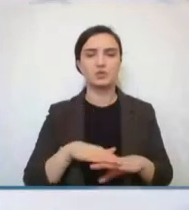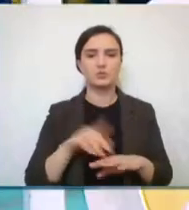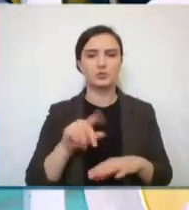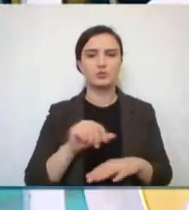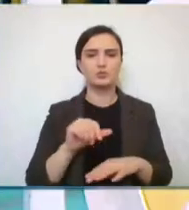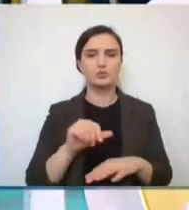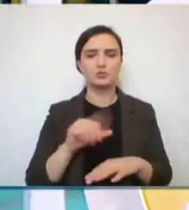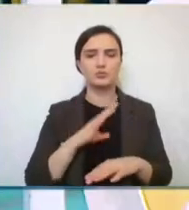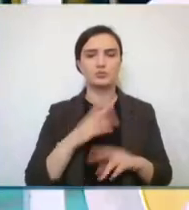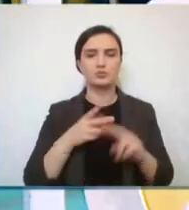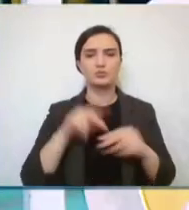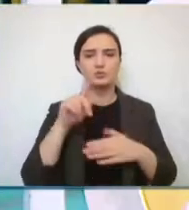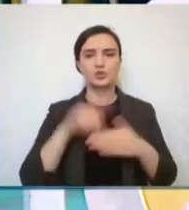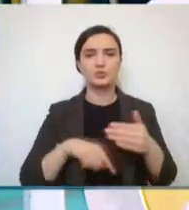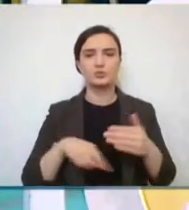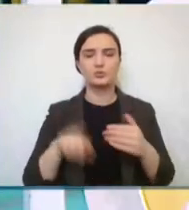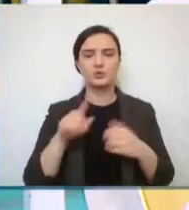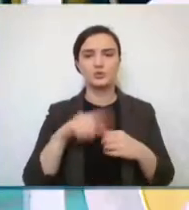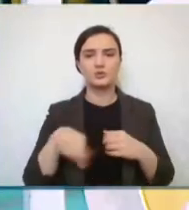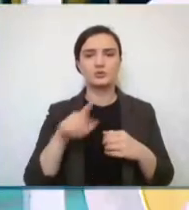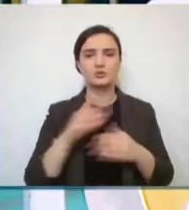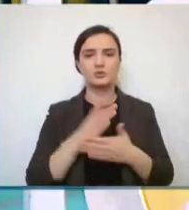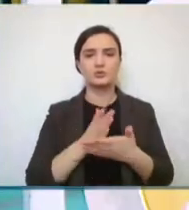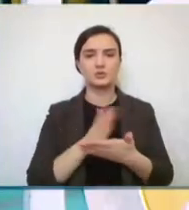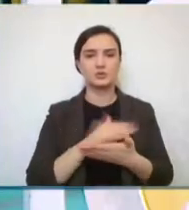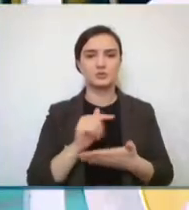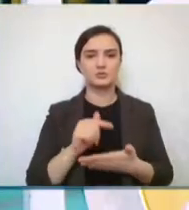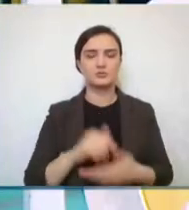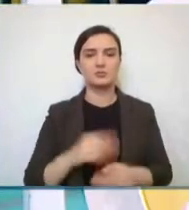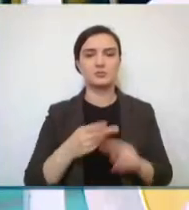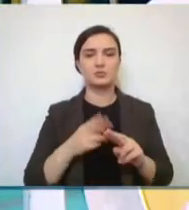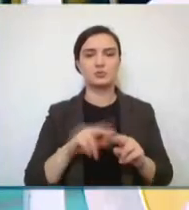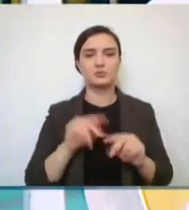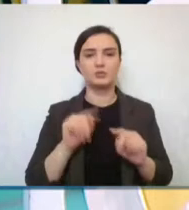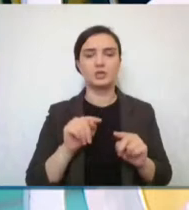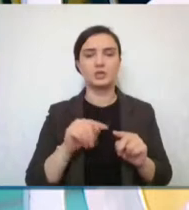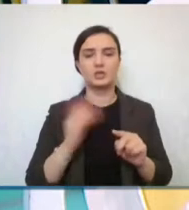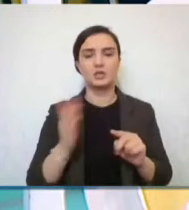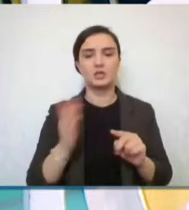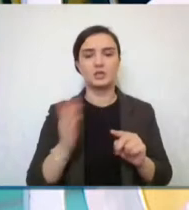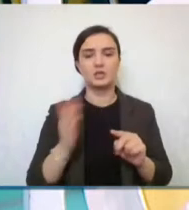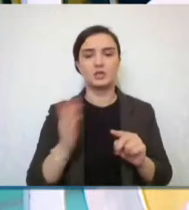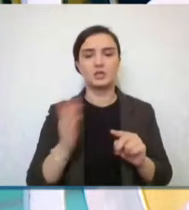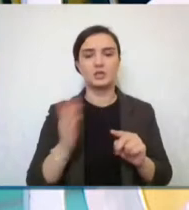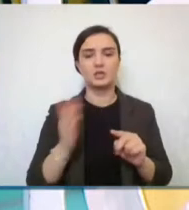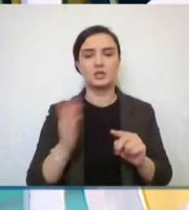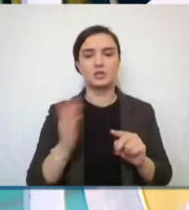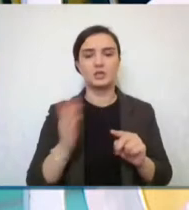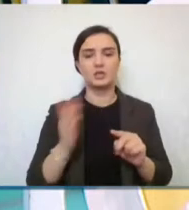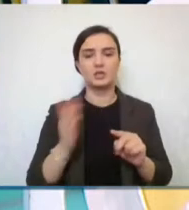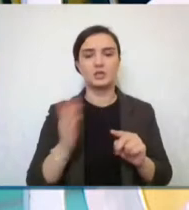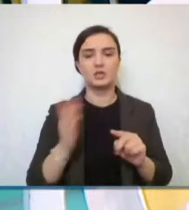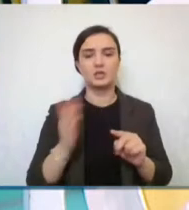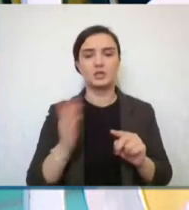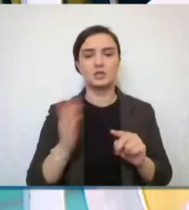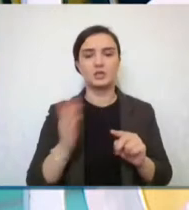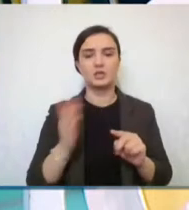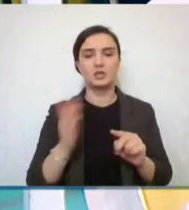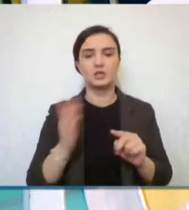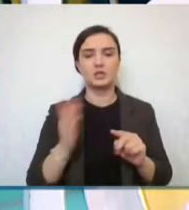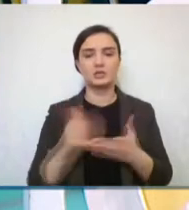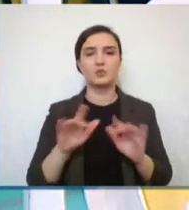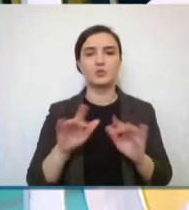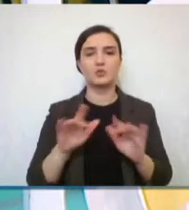და სანამ ეს ნაწილი დაიჯერა. ამიტომ აქეთა ნაწილზე ზემოქმედების მერე, რა თქმა უნდა, და სხვათა